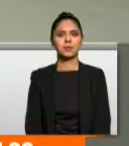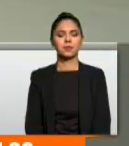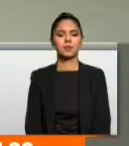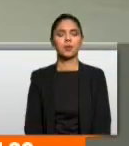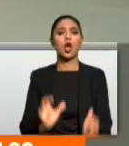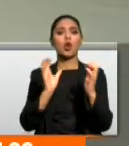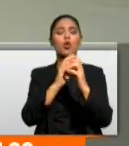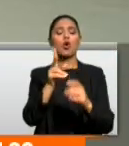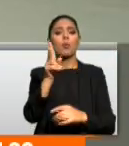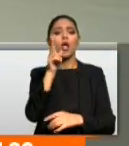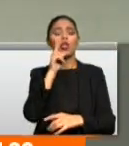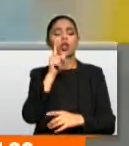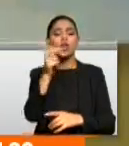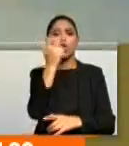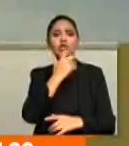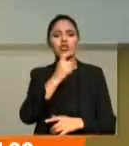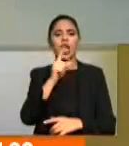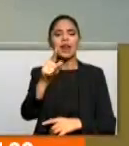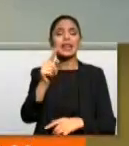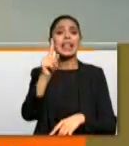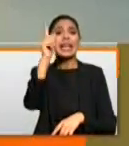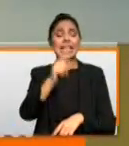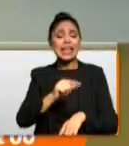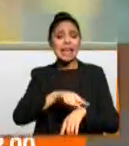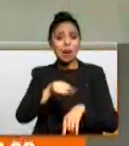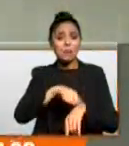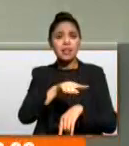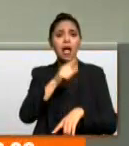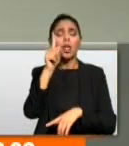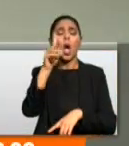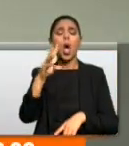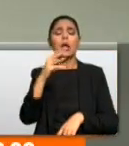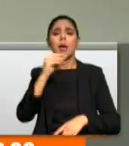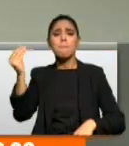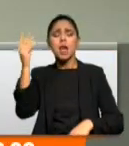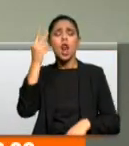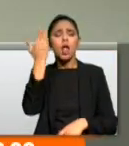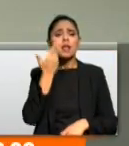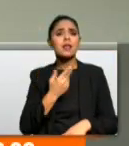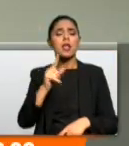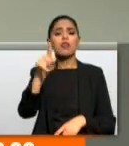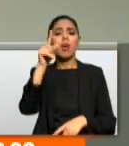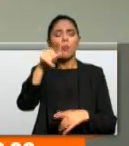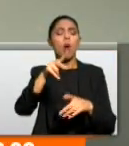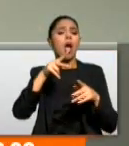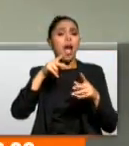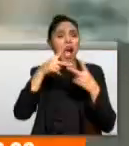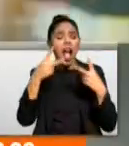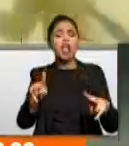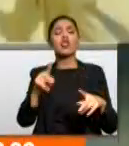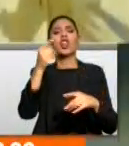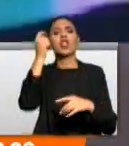Grubun son single'ı Dynamite'ın klibi ilk yarım saatte 12 milyon izleyiciye ulaşarak açılış rekoru kırdı. İlk 24 saatte 100